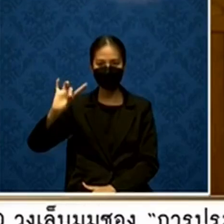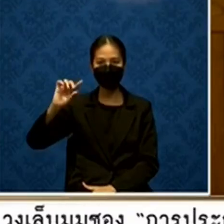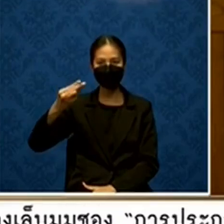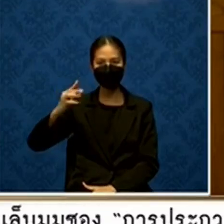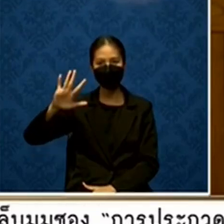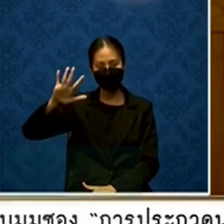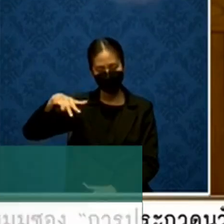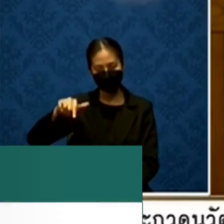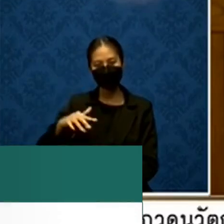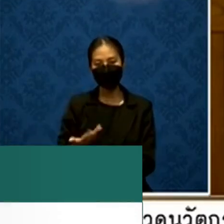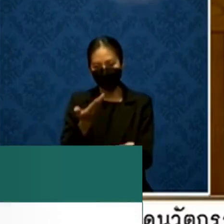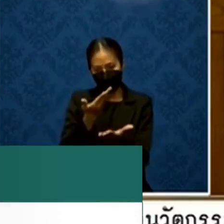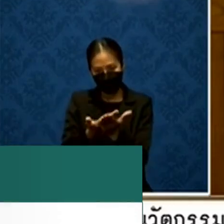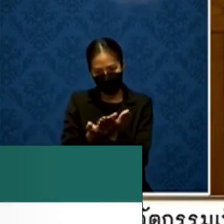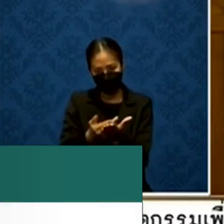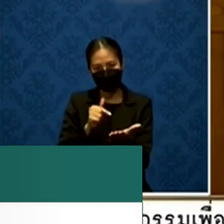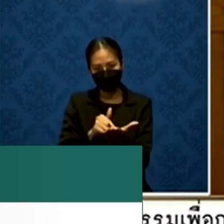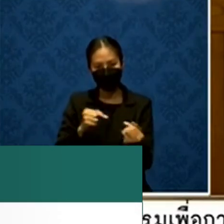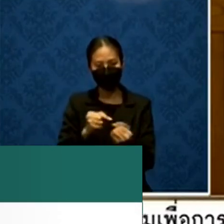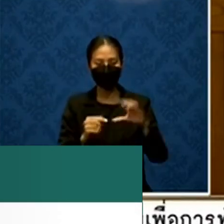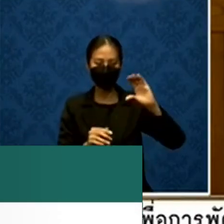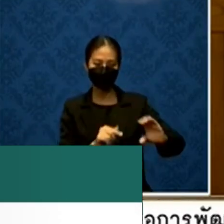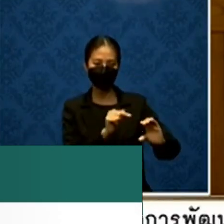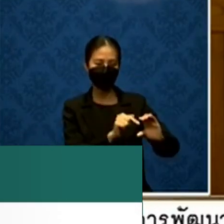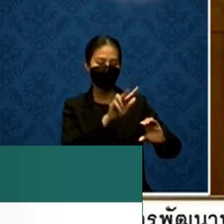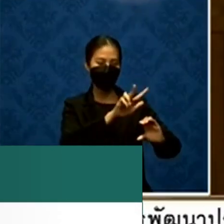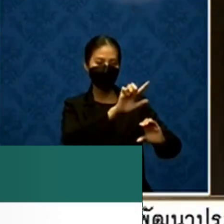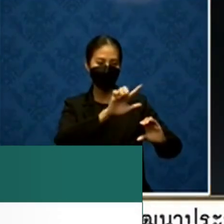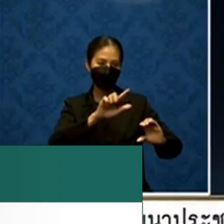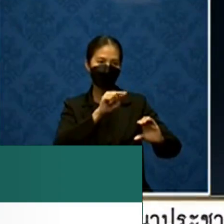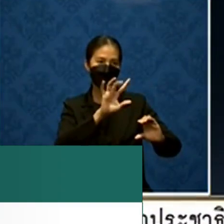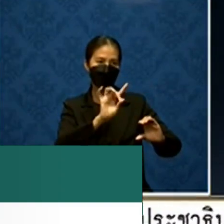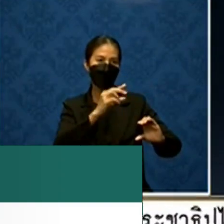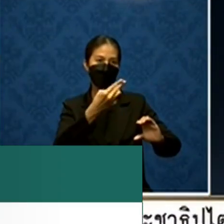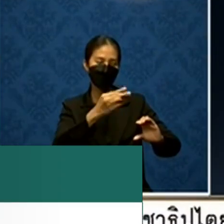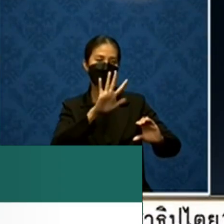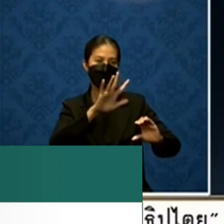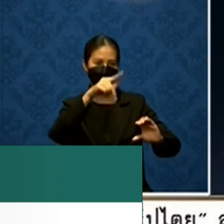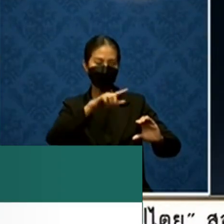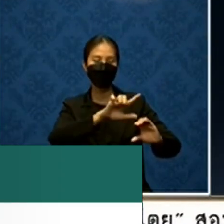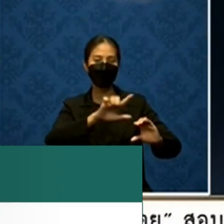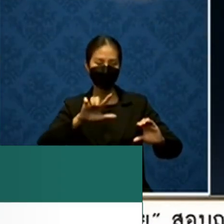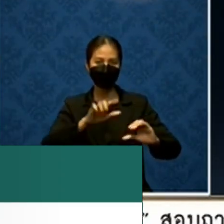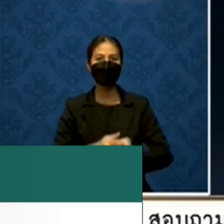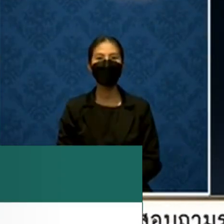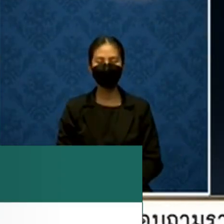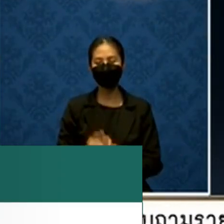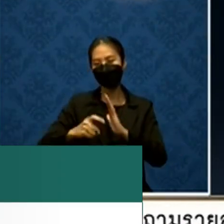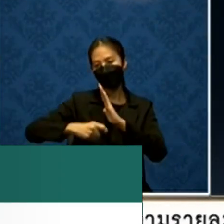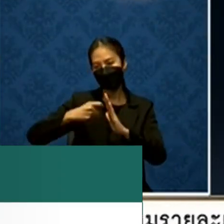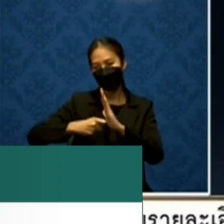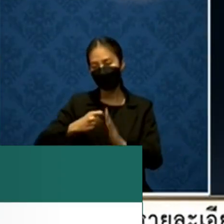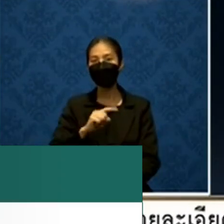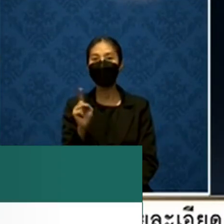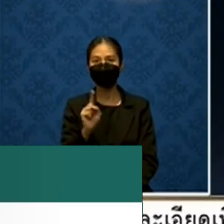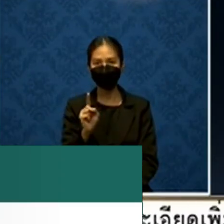าแต่ละกระทรวงแต่ละกรมเนี่ยมีงบอะไรบ้างนะครับที่เป็นไขมันหรือเป็น